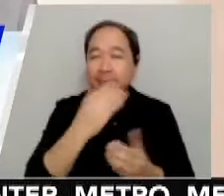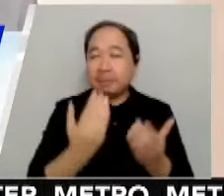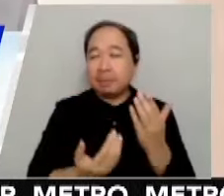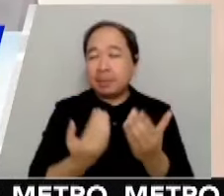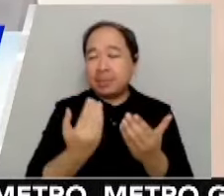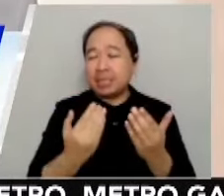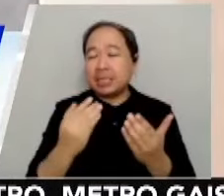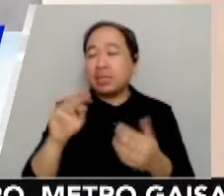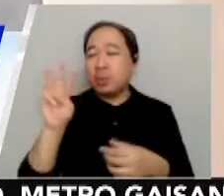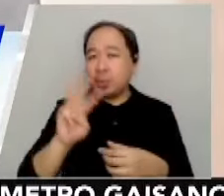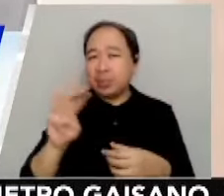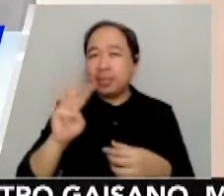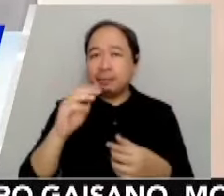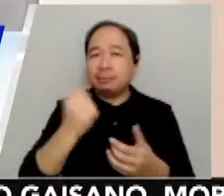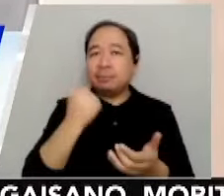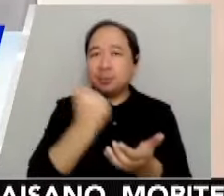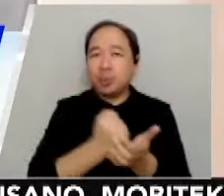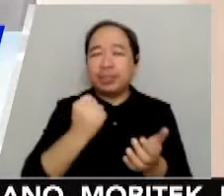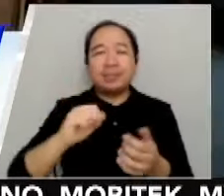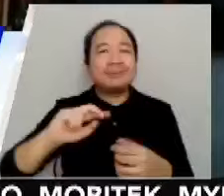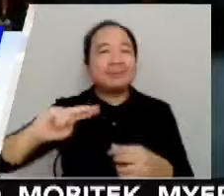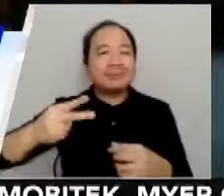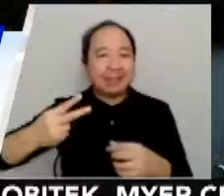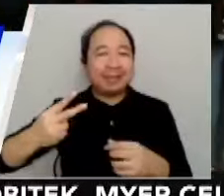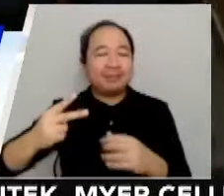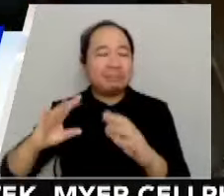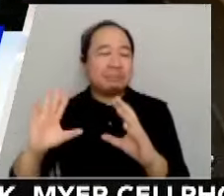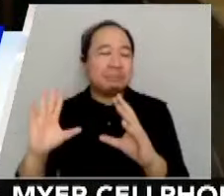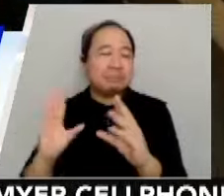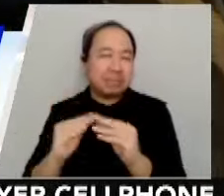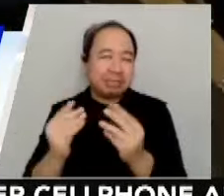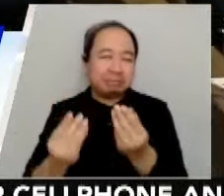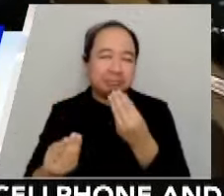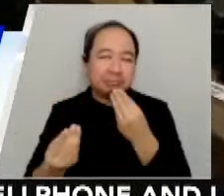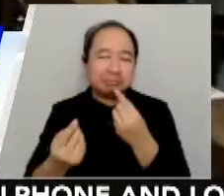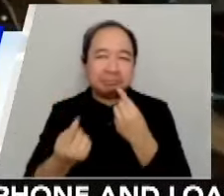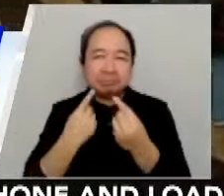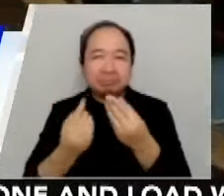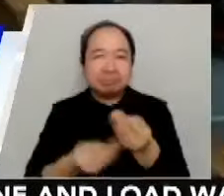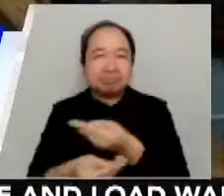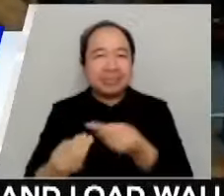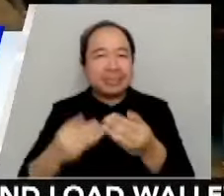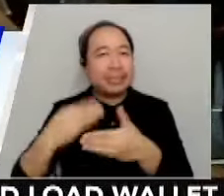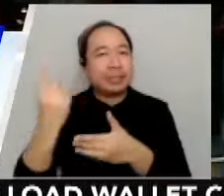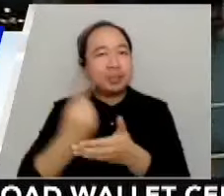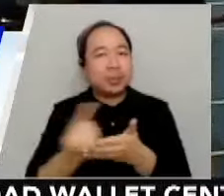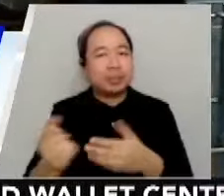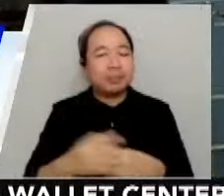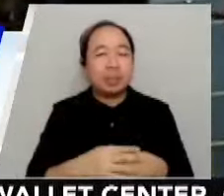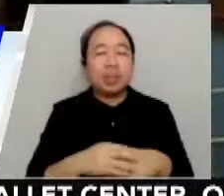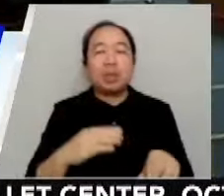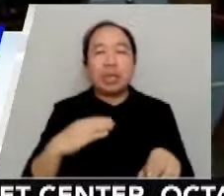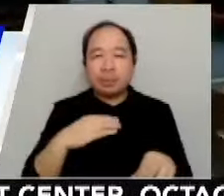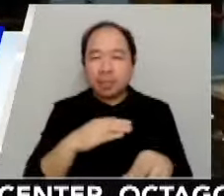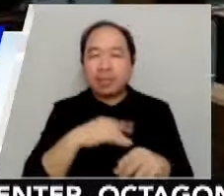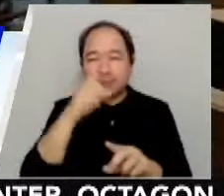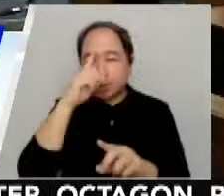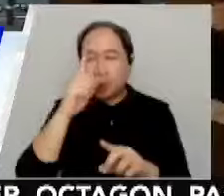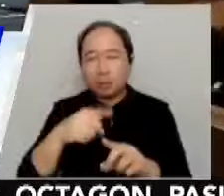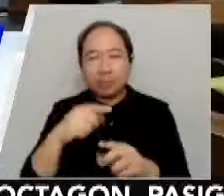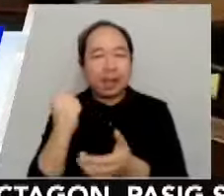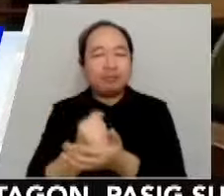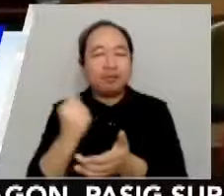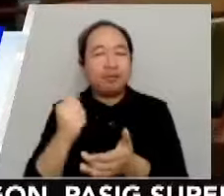ma-approve to by second reading by Wednesday, next week. Target ng Kamara na maaprubahan ng RBH7 bago ang Holy Week break